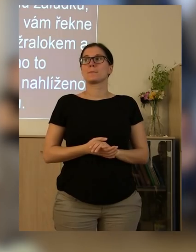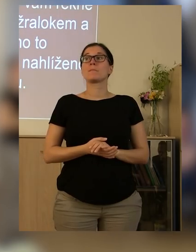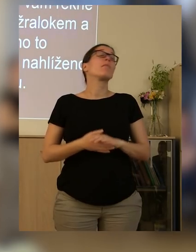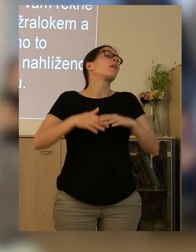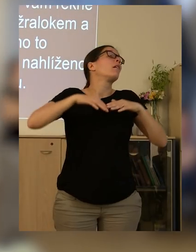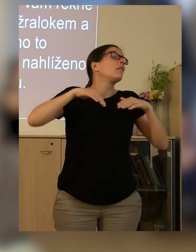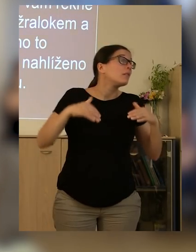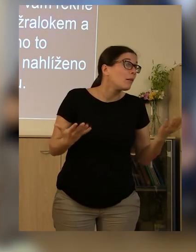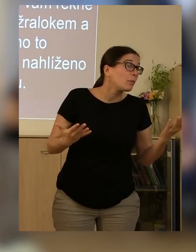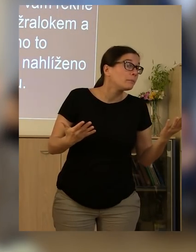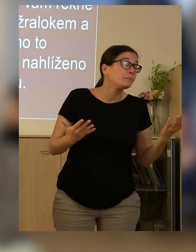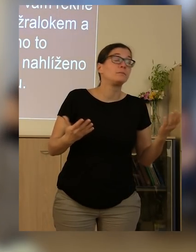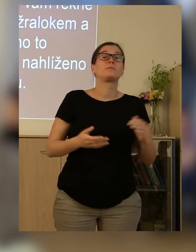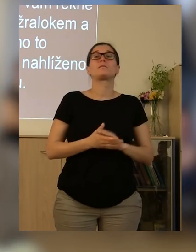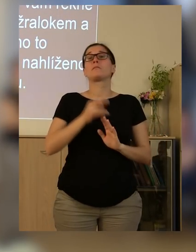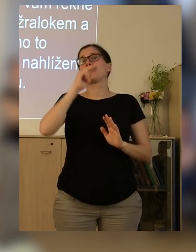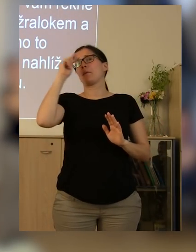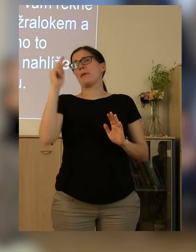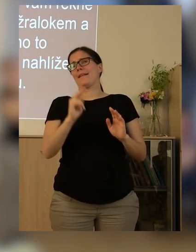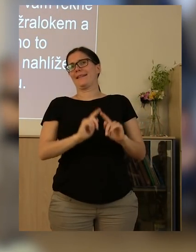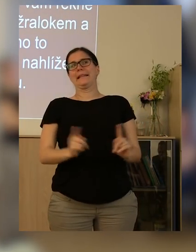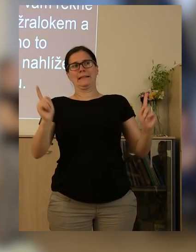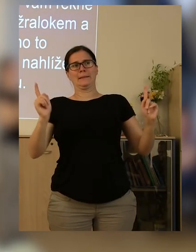Nebo si můžete říct,